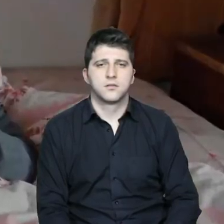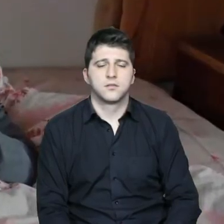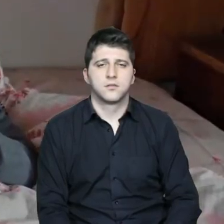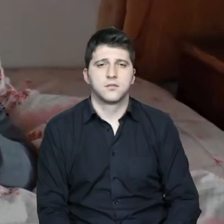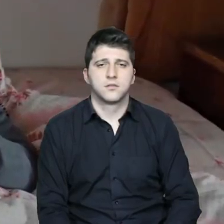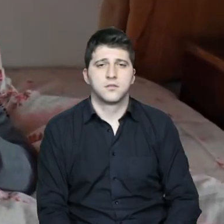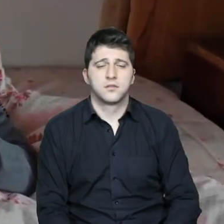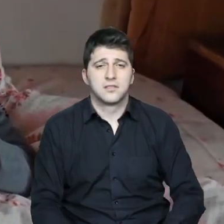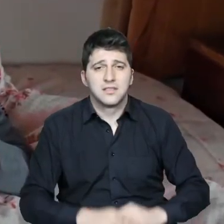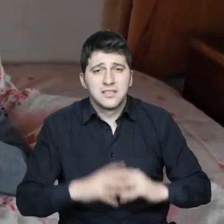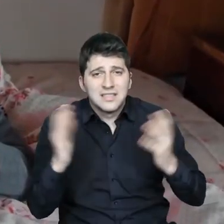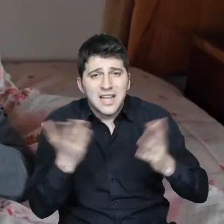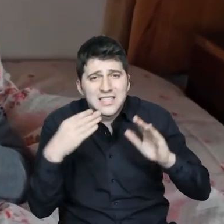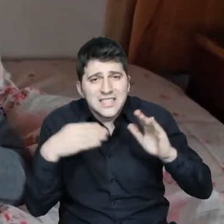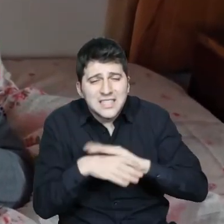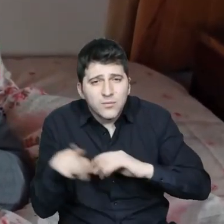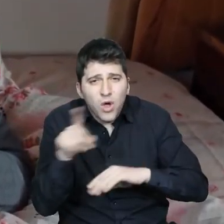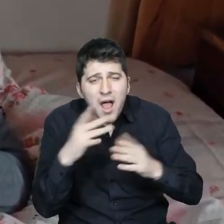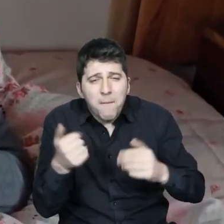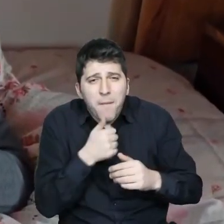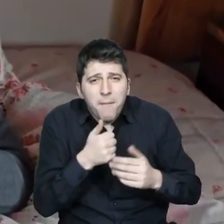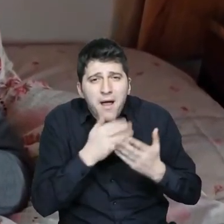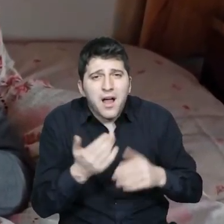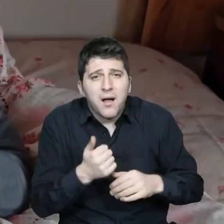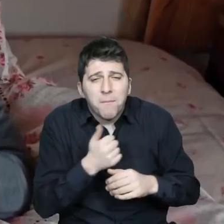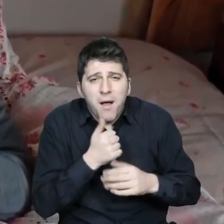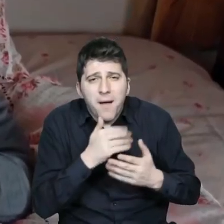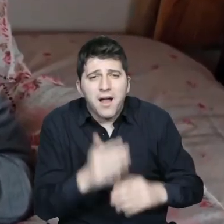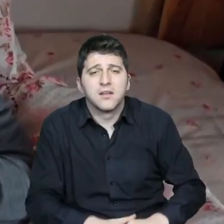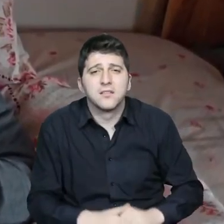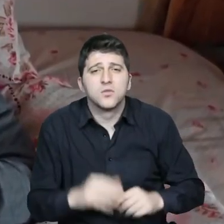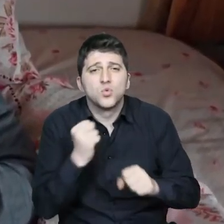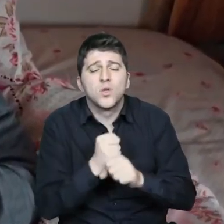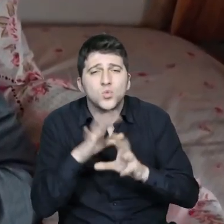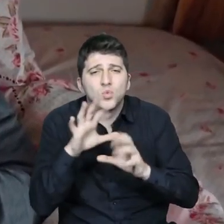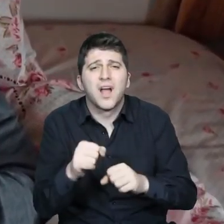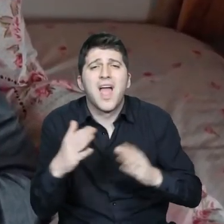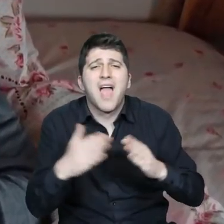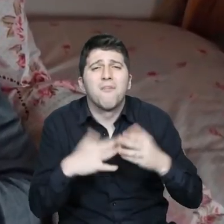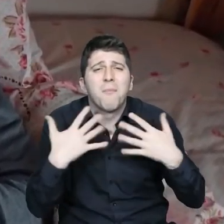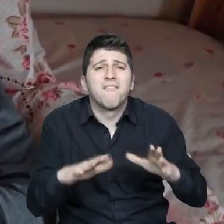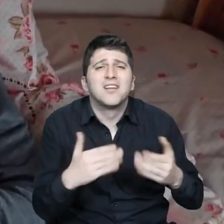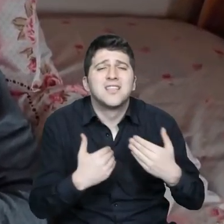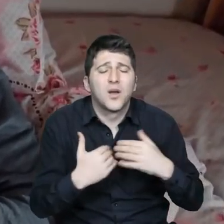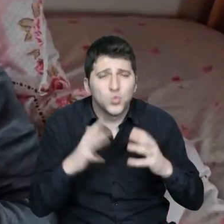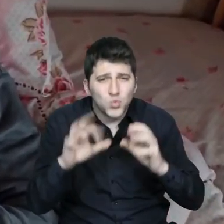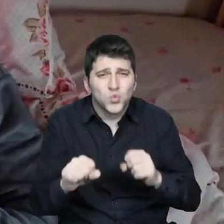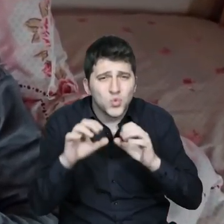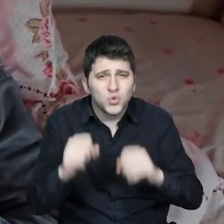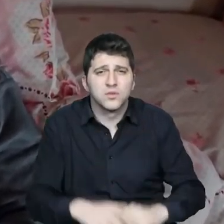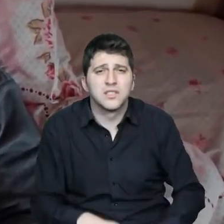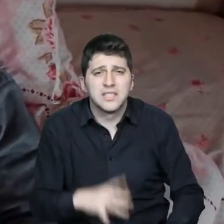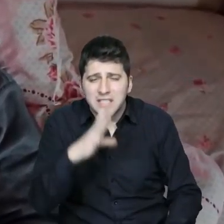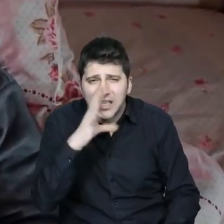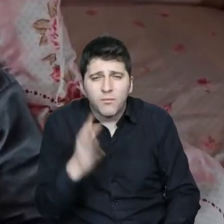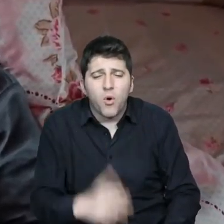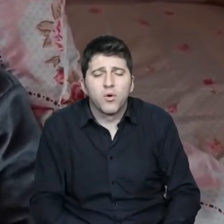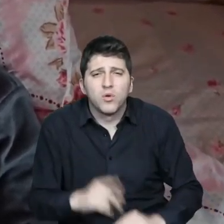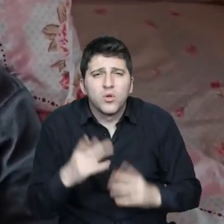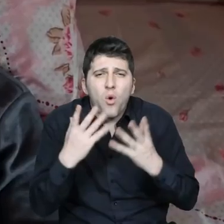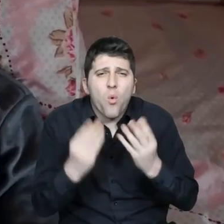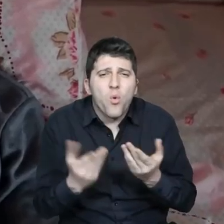Ay nasıl girdi bunlar içeri? Baba! Tut şunu, tut tut Gökçe. Ay evimi mahvedeceğim. İbrahim yatakta. Kim aldı bunları